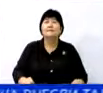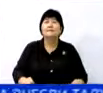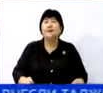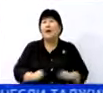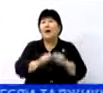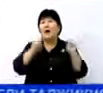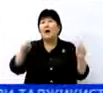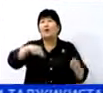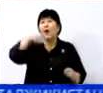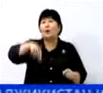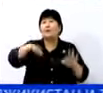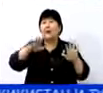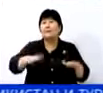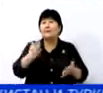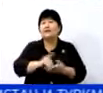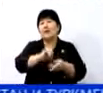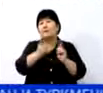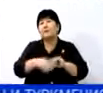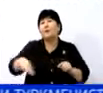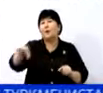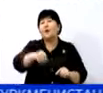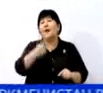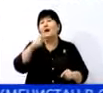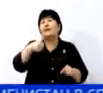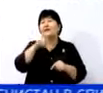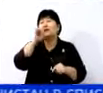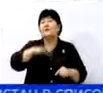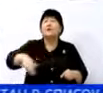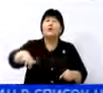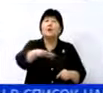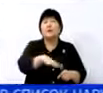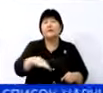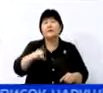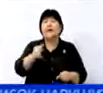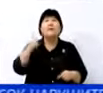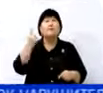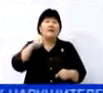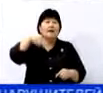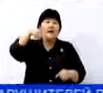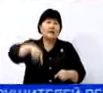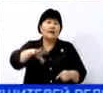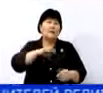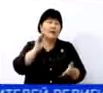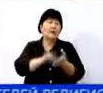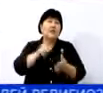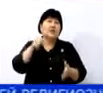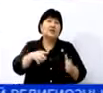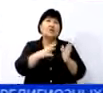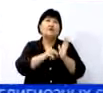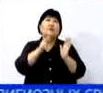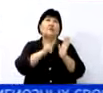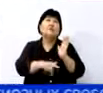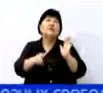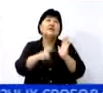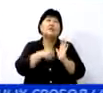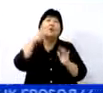Открытие Кумкольского месторождения превратило область в один из нефтяных регионов страны. Первая скважина была установлена в 1987